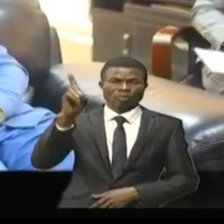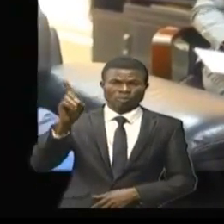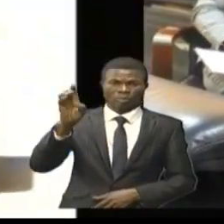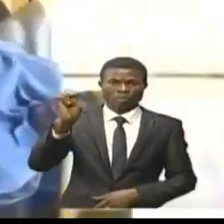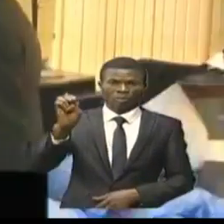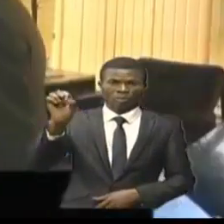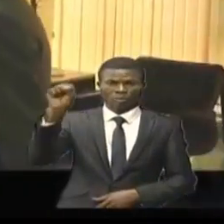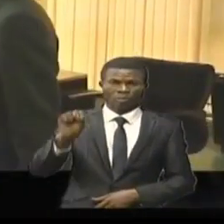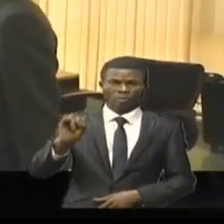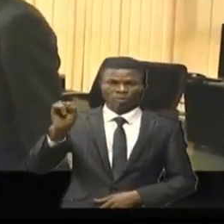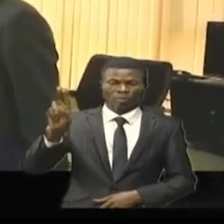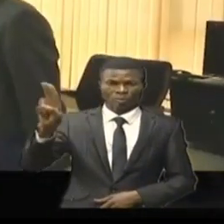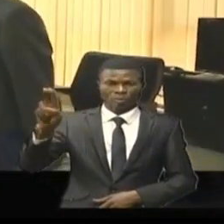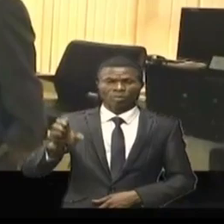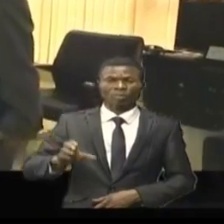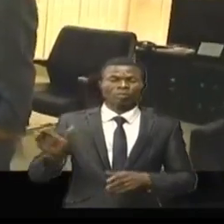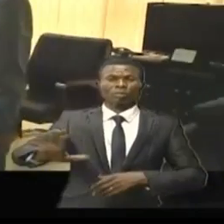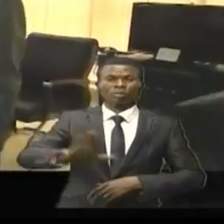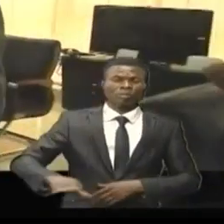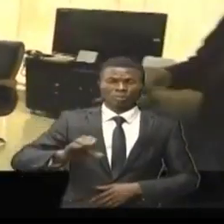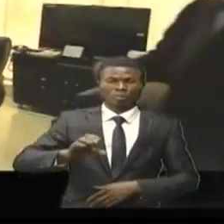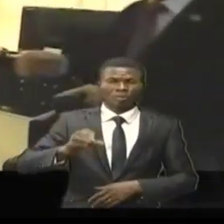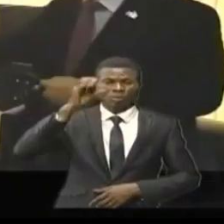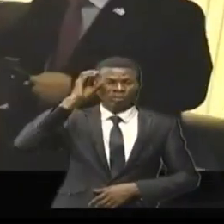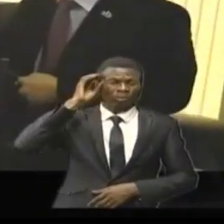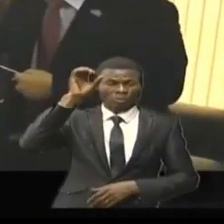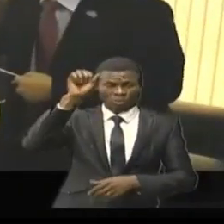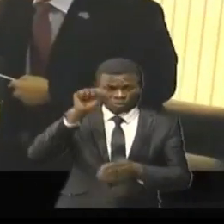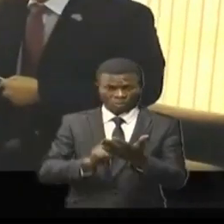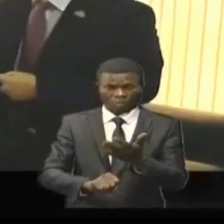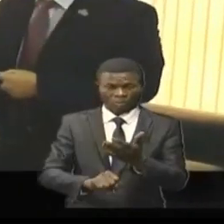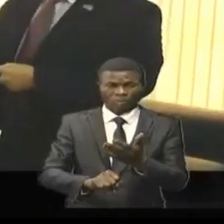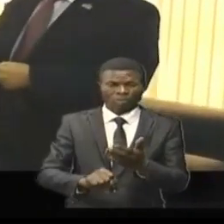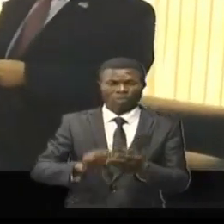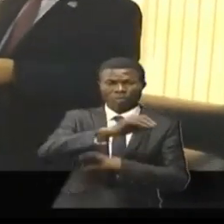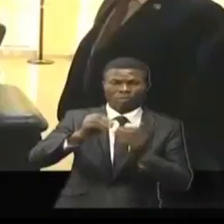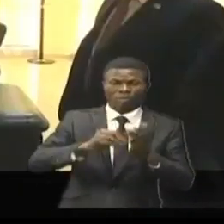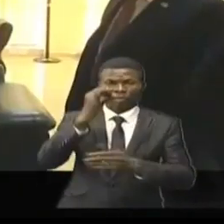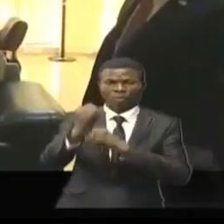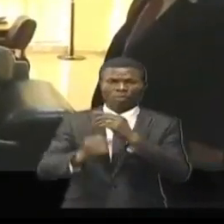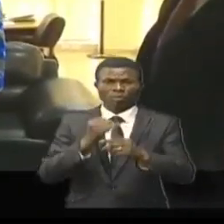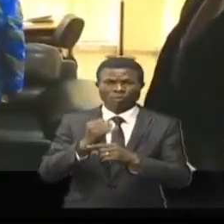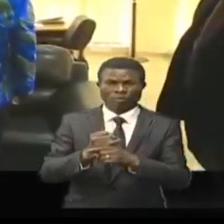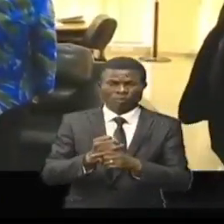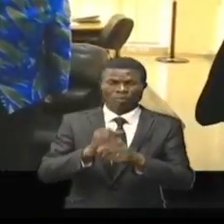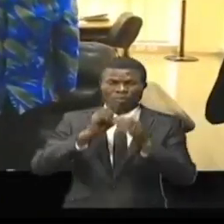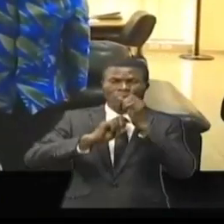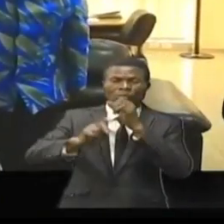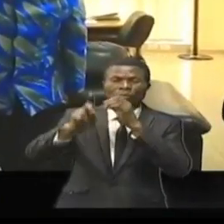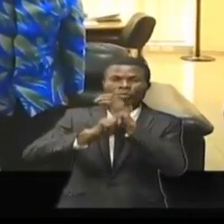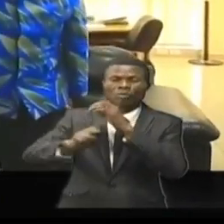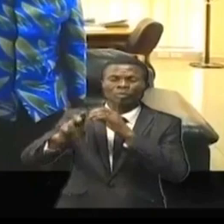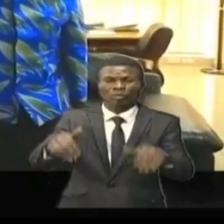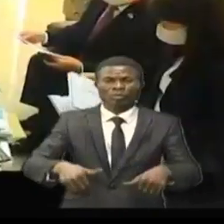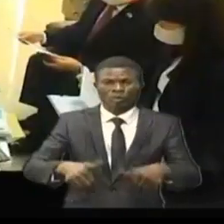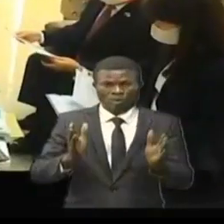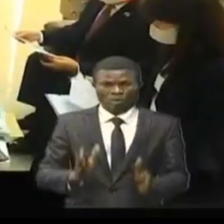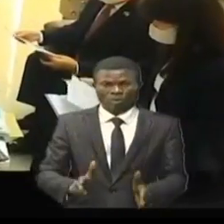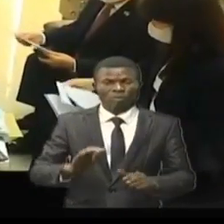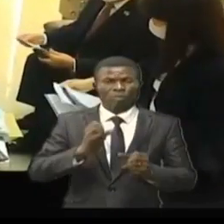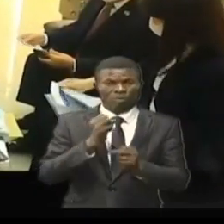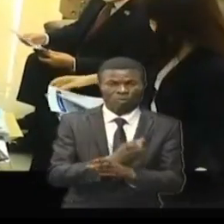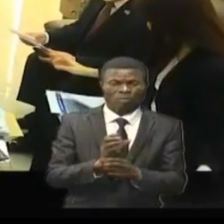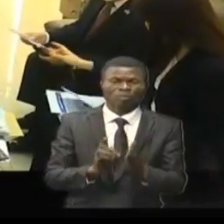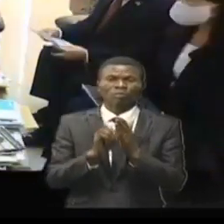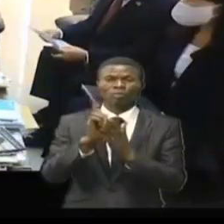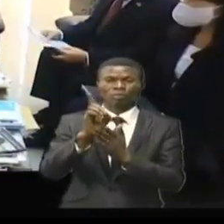Birionze. La Corée du Sud, pour sa part, par les canaux du Centre international de vulgarisation agricole, se dit prête à